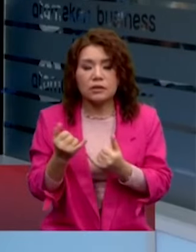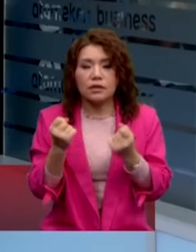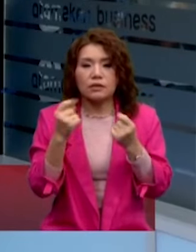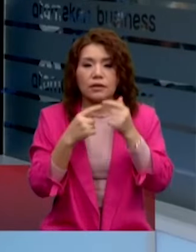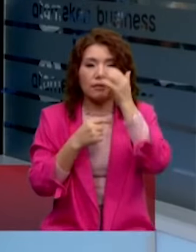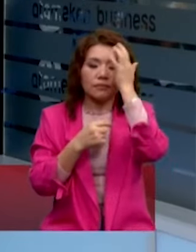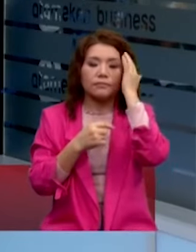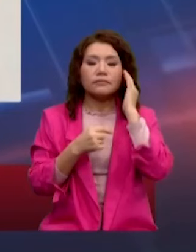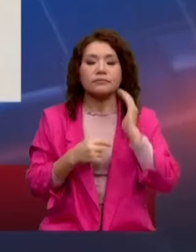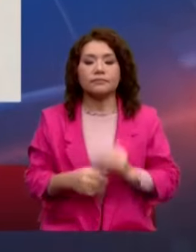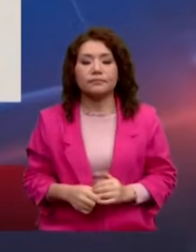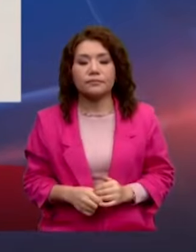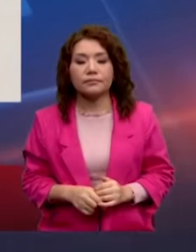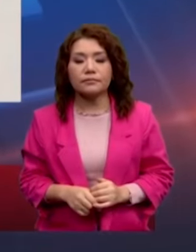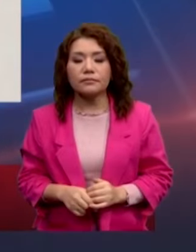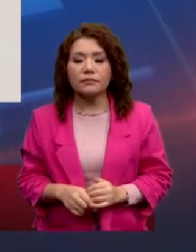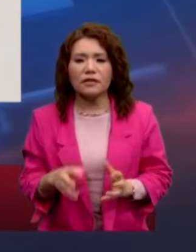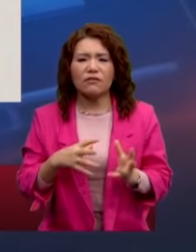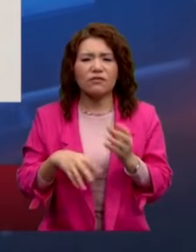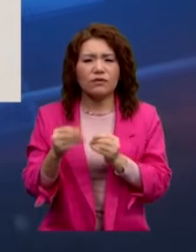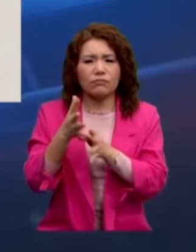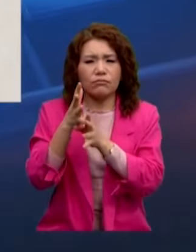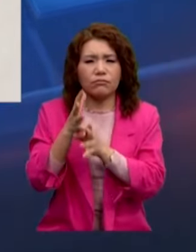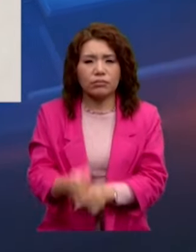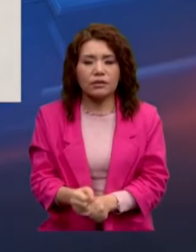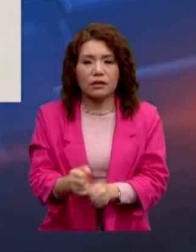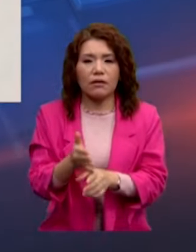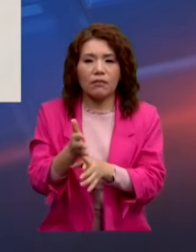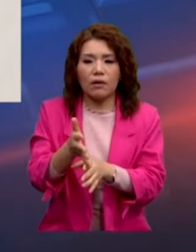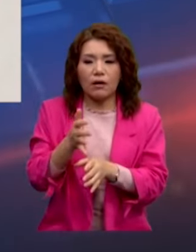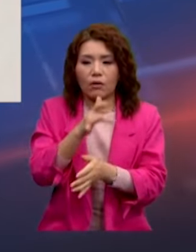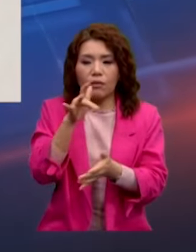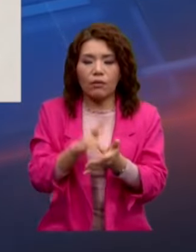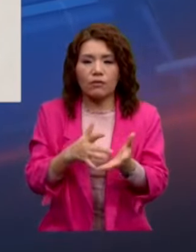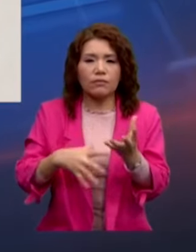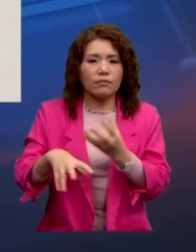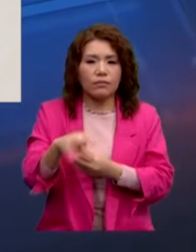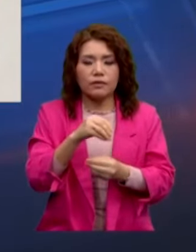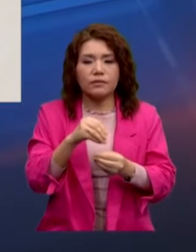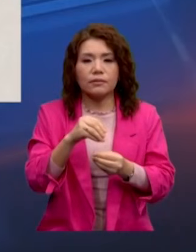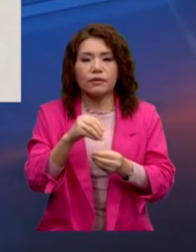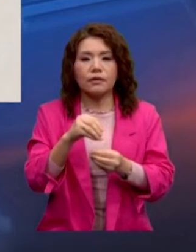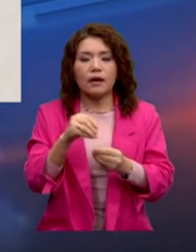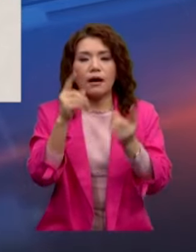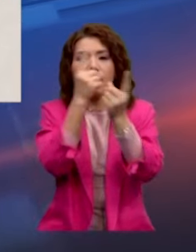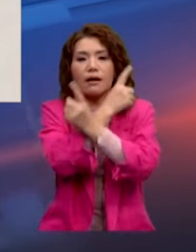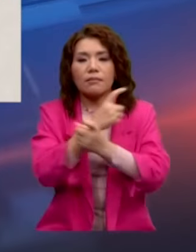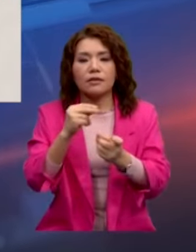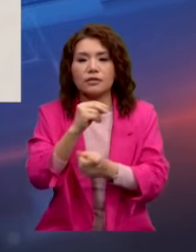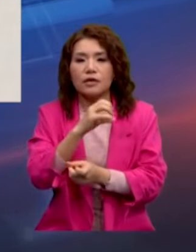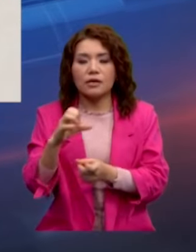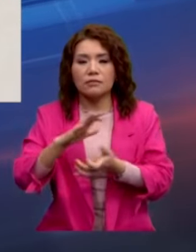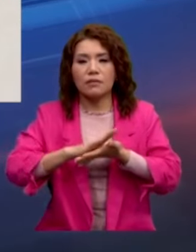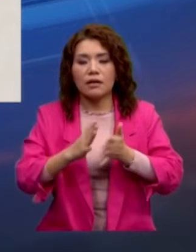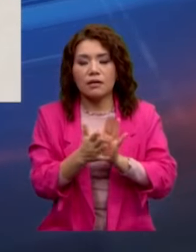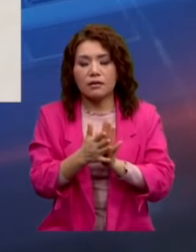Санакова. Верх весь разорвало. В верхней части города, по всему городу, объявили чрезвычайное